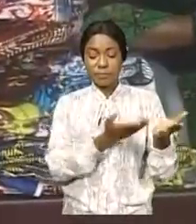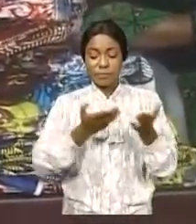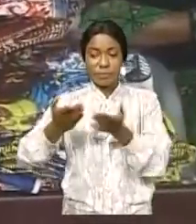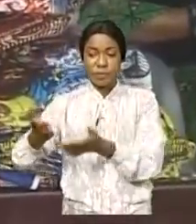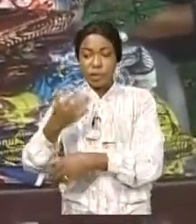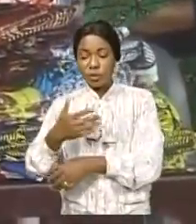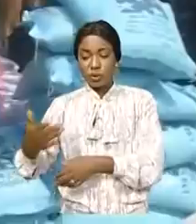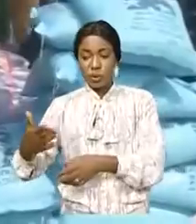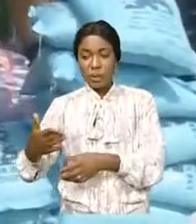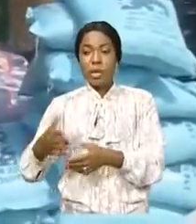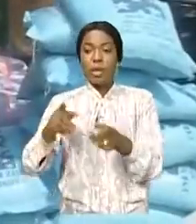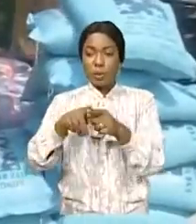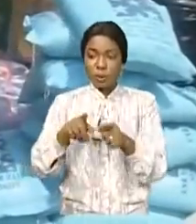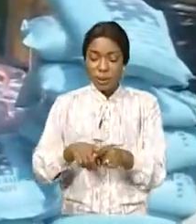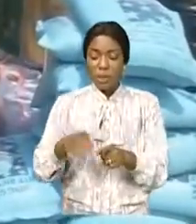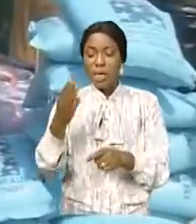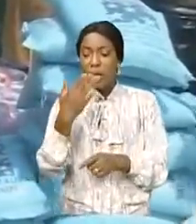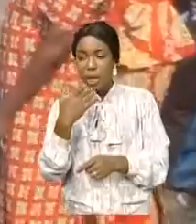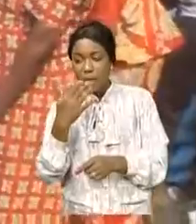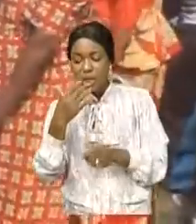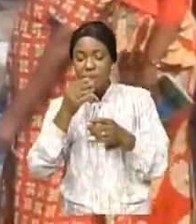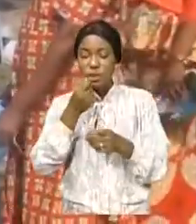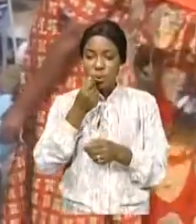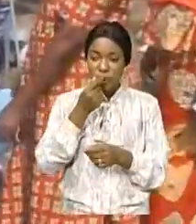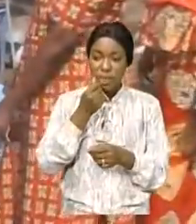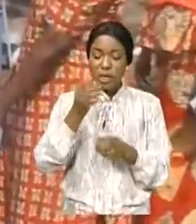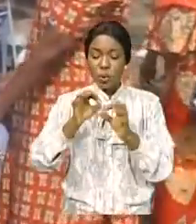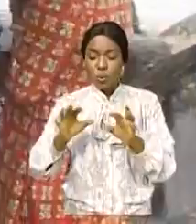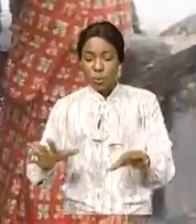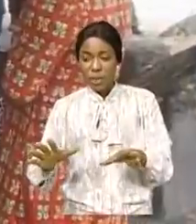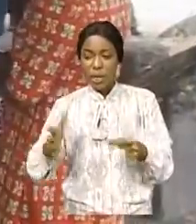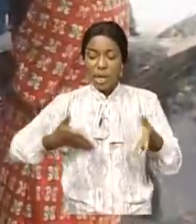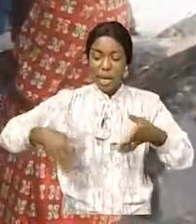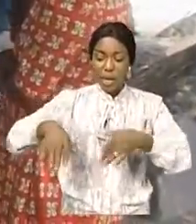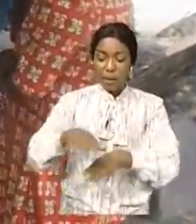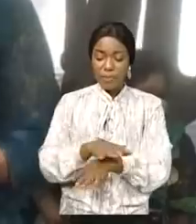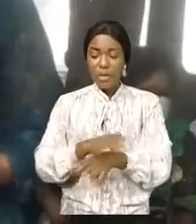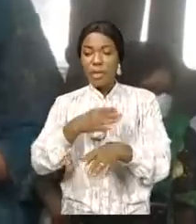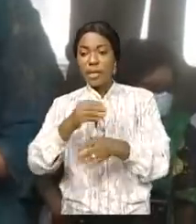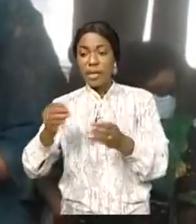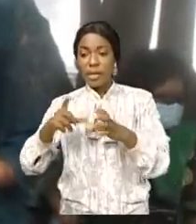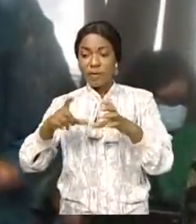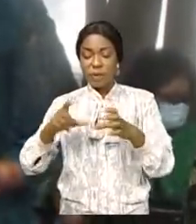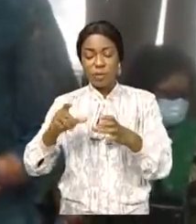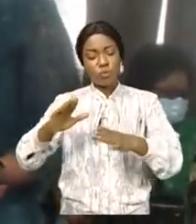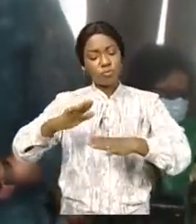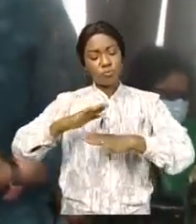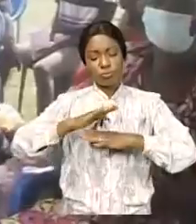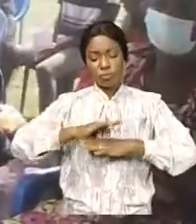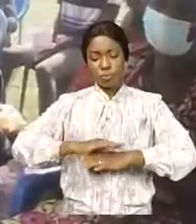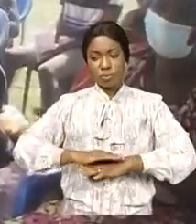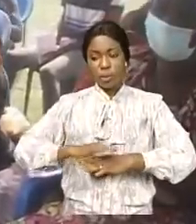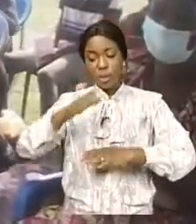et non-vivres, notamment du riz, du sucre, de l'huile, des habits et une enveloppe pour soulager tant soit peu